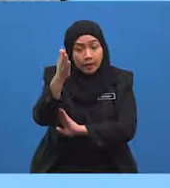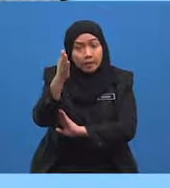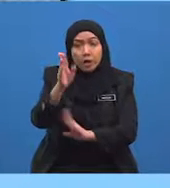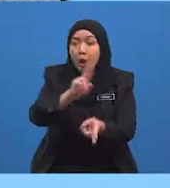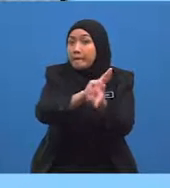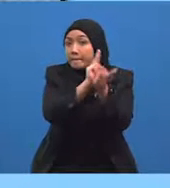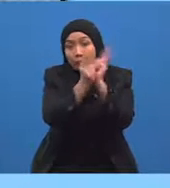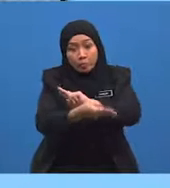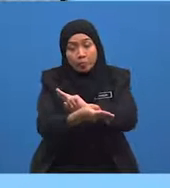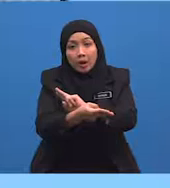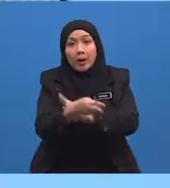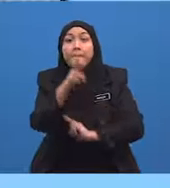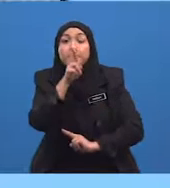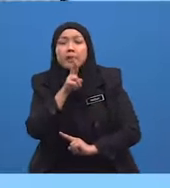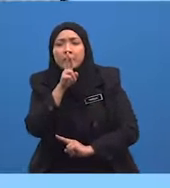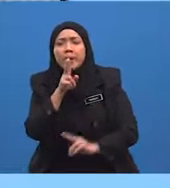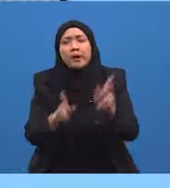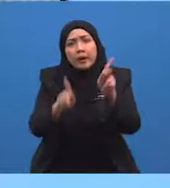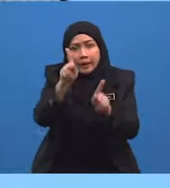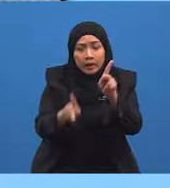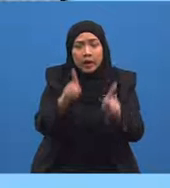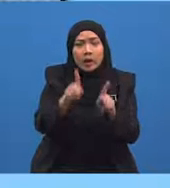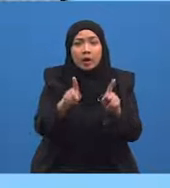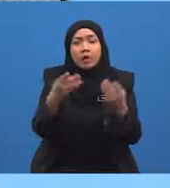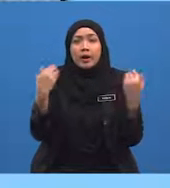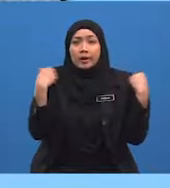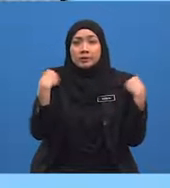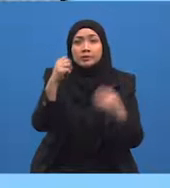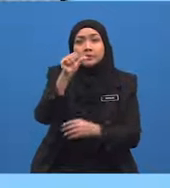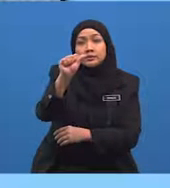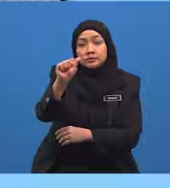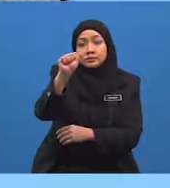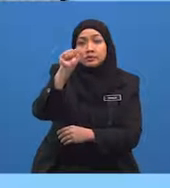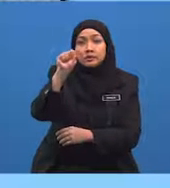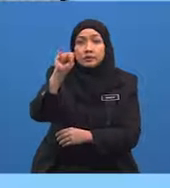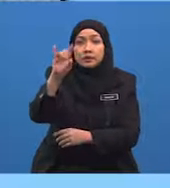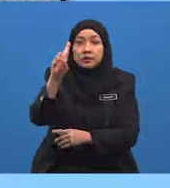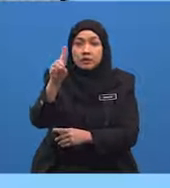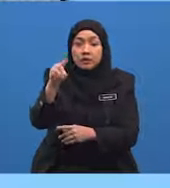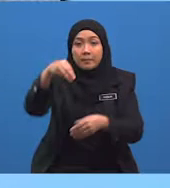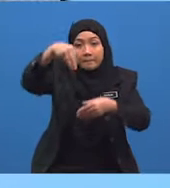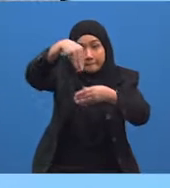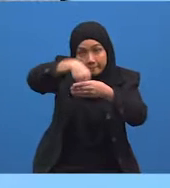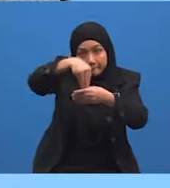kepada warna merah jika asid etanoid glasial dilarutkan dalam air.